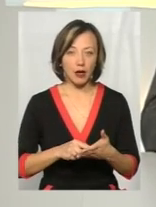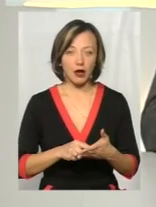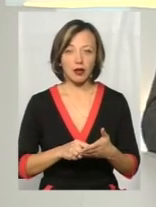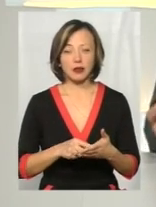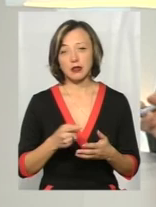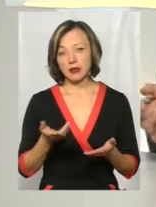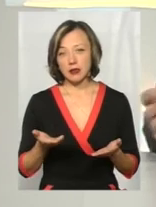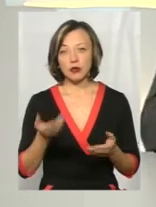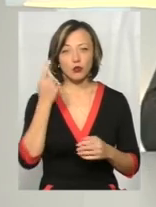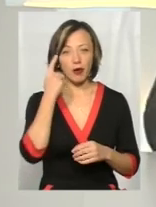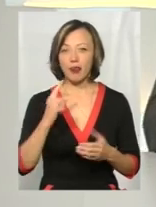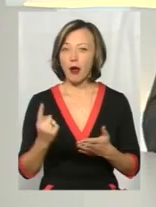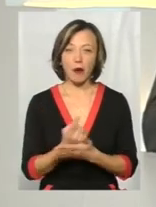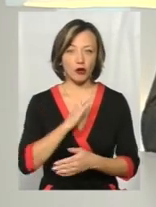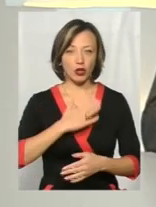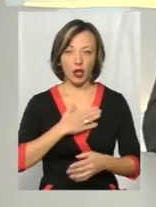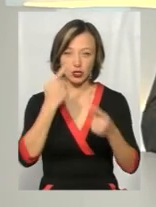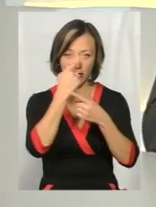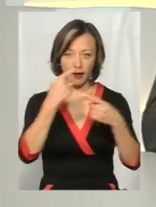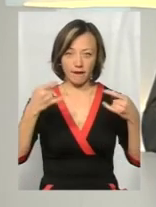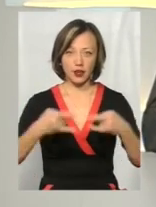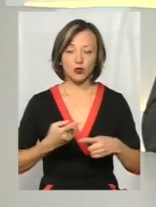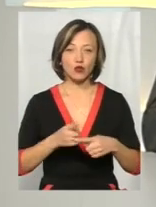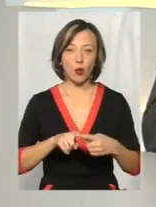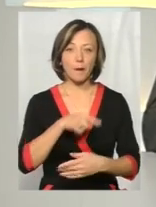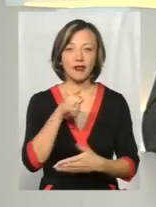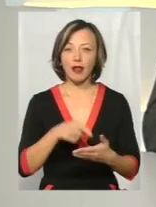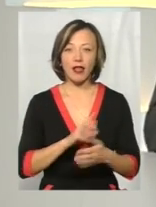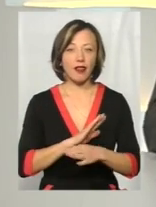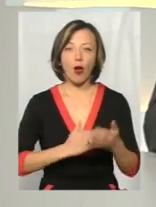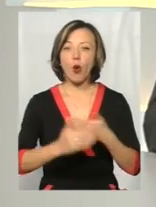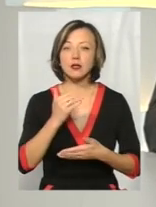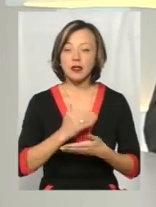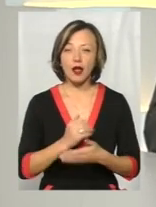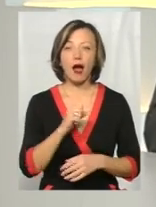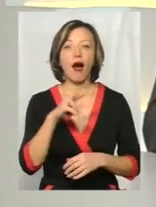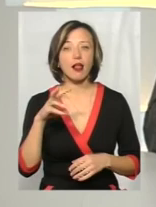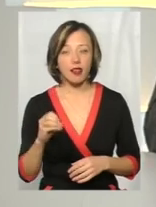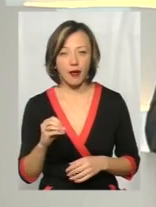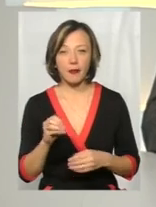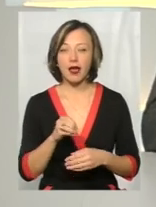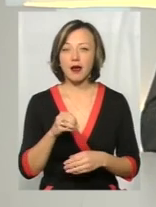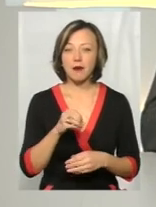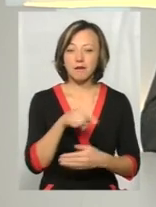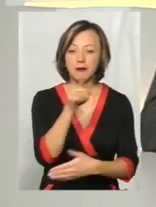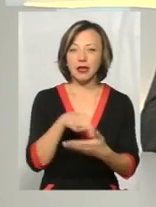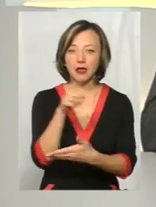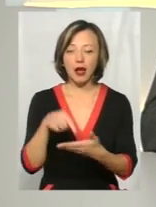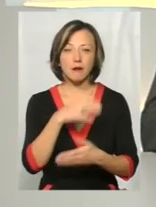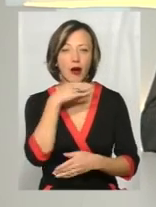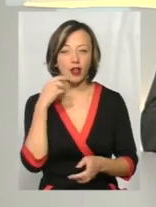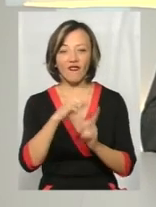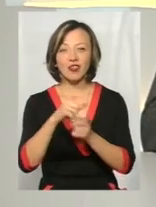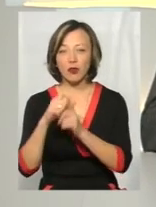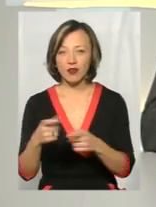це не перший наш ефір з цього приводу, і я думаю, що не останній. Але разом з тим, запитань багато, відповіді ще